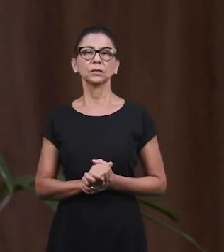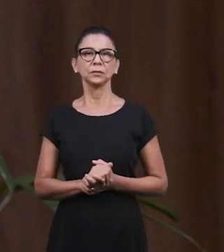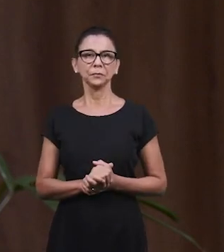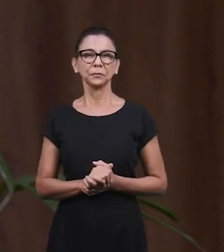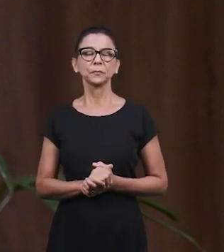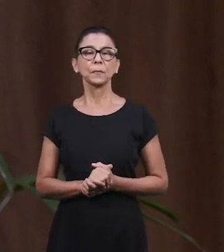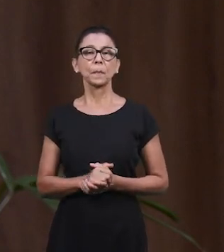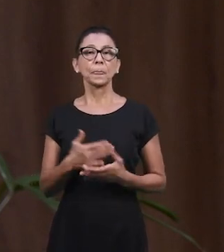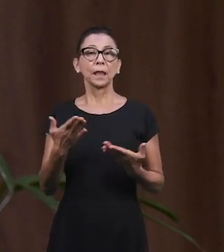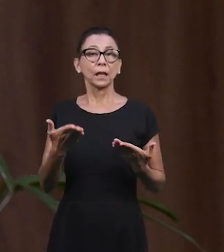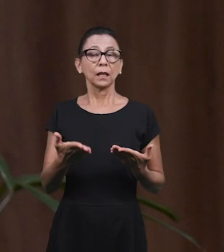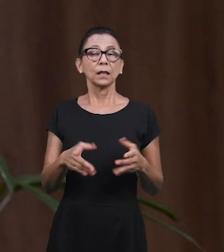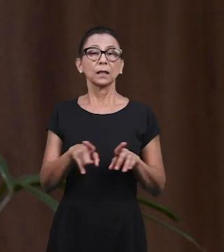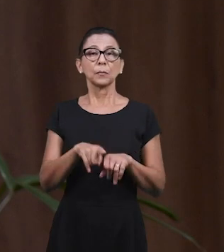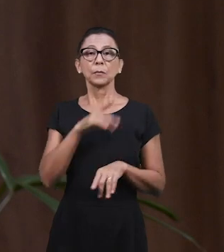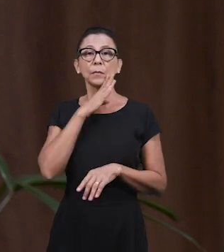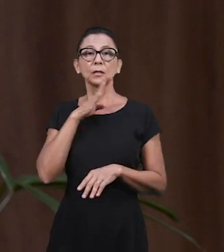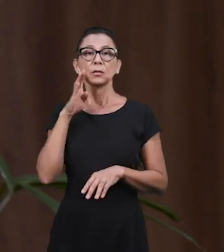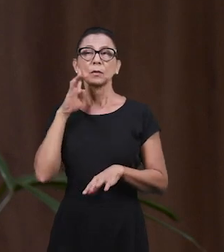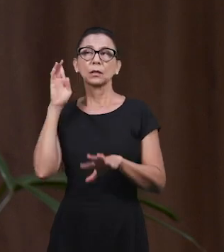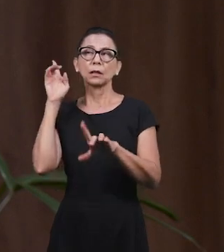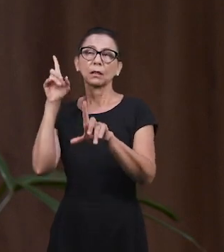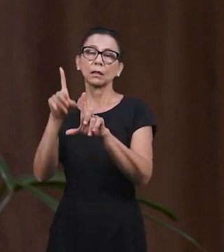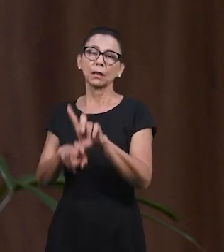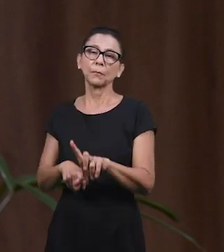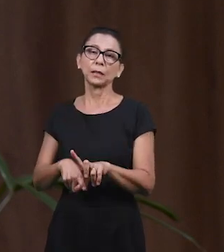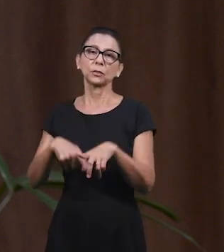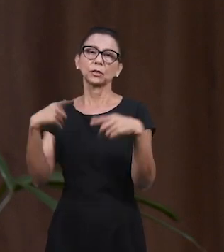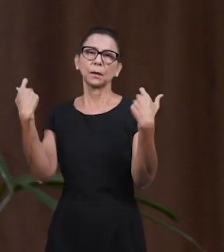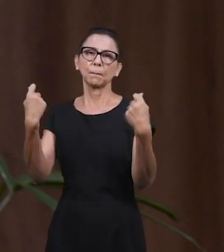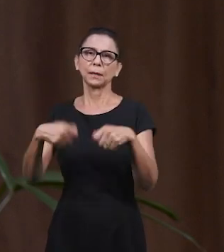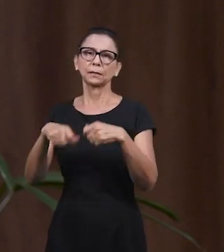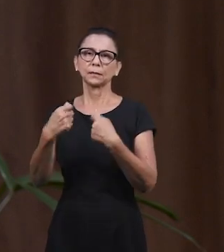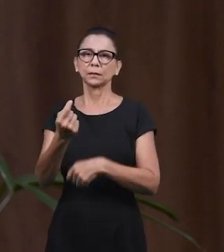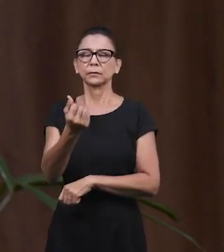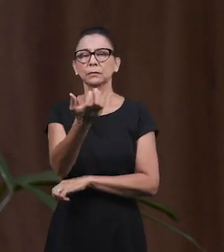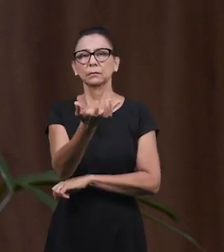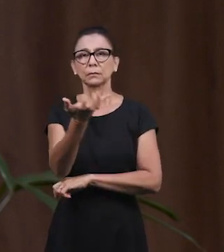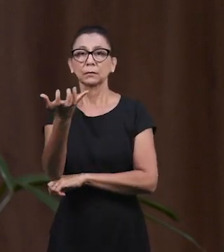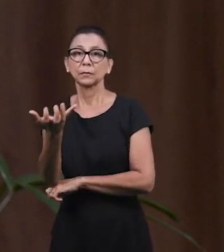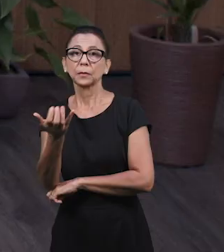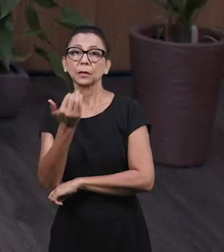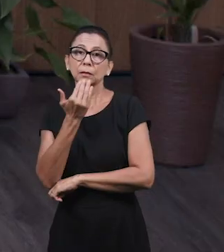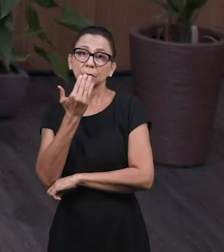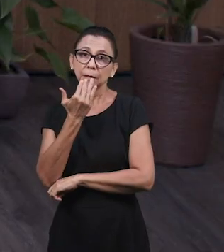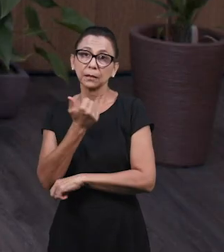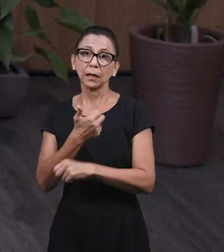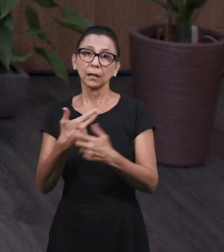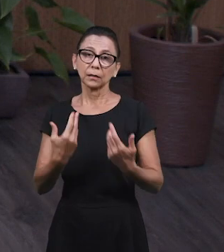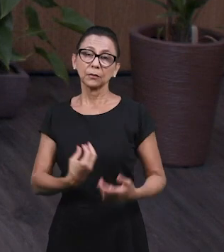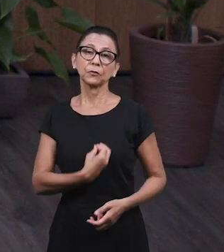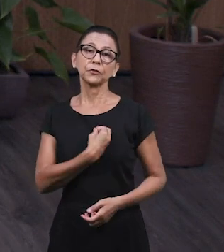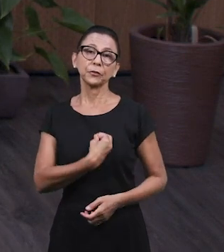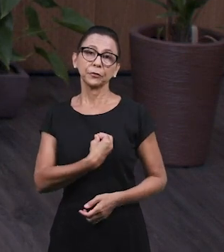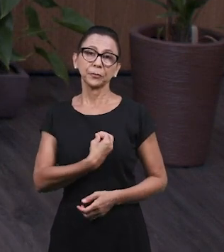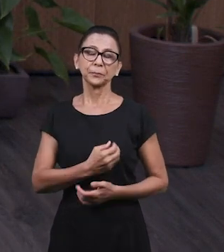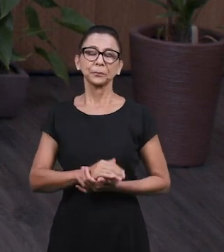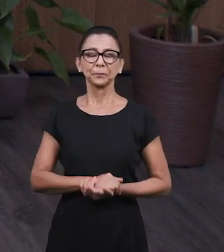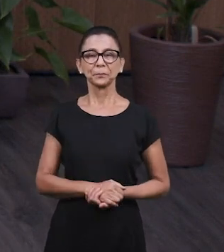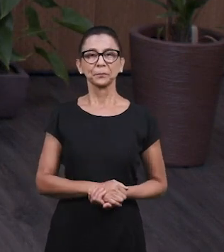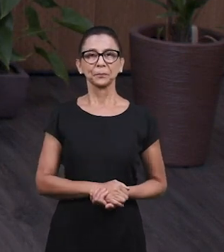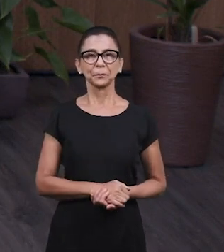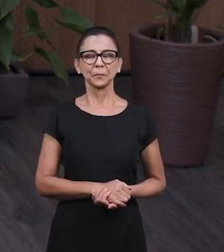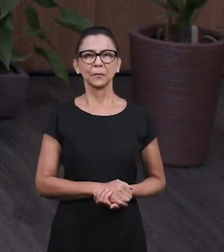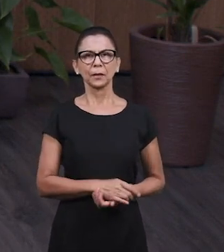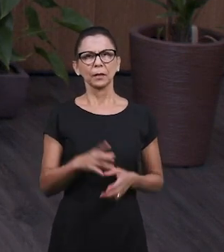qu'il faisait, son besoin de dépendre d'une aumône, de quelque chose qu'on lui donnait pour